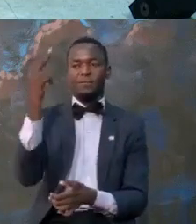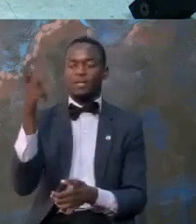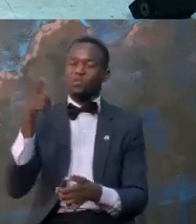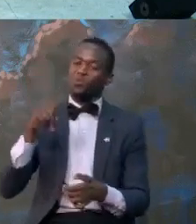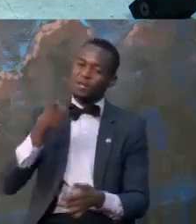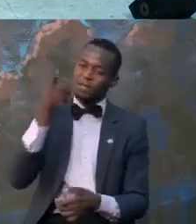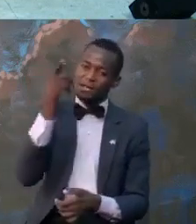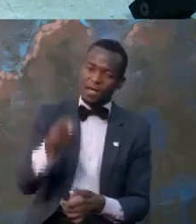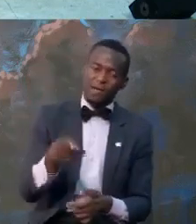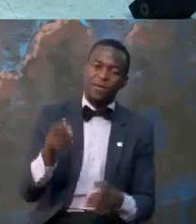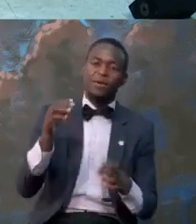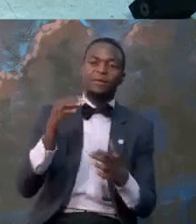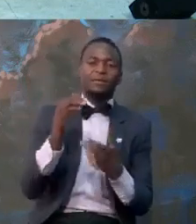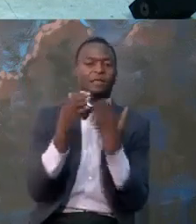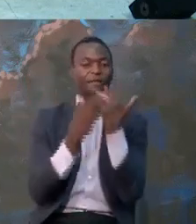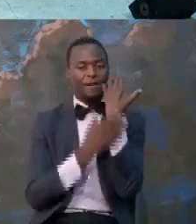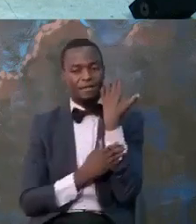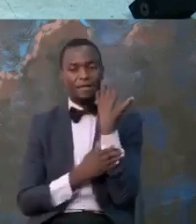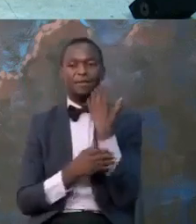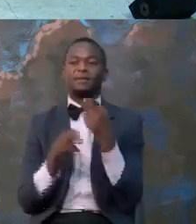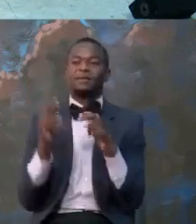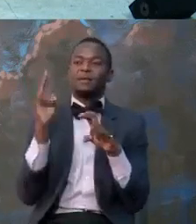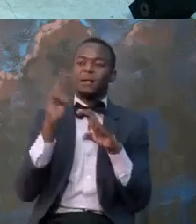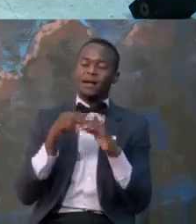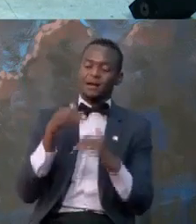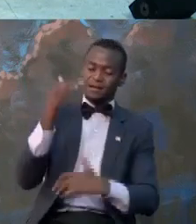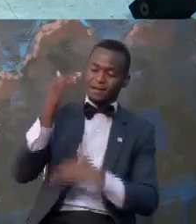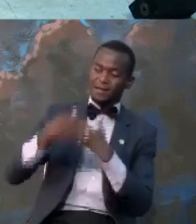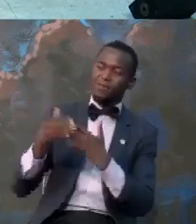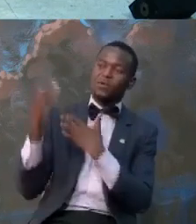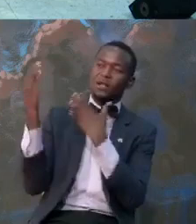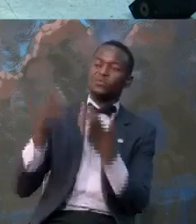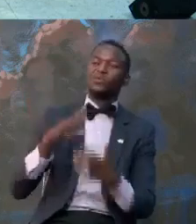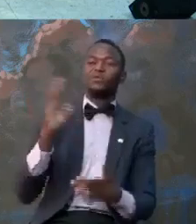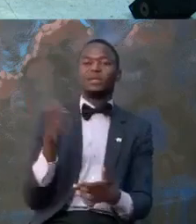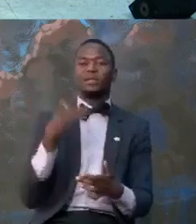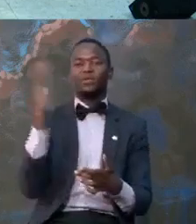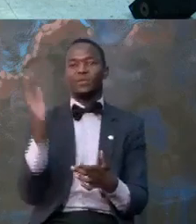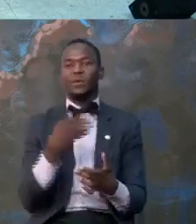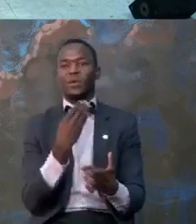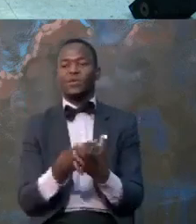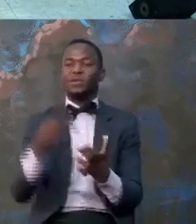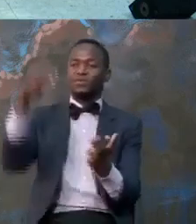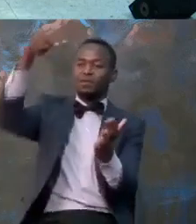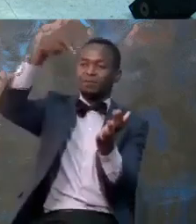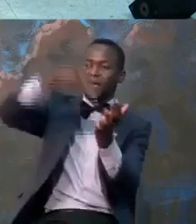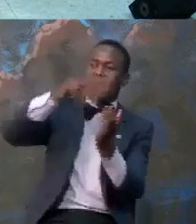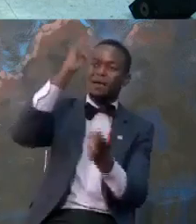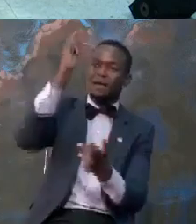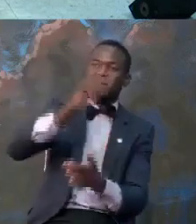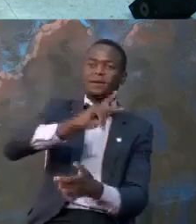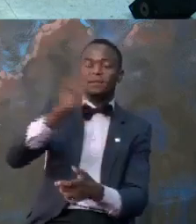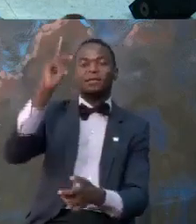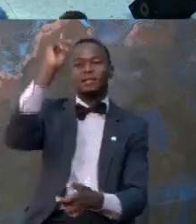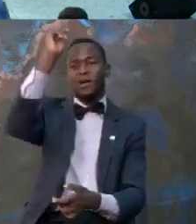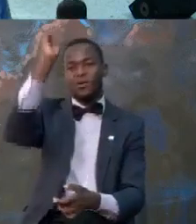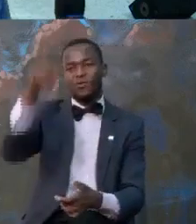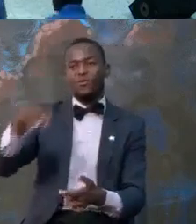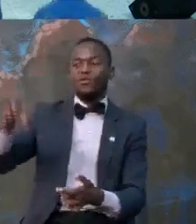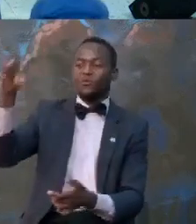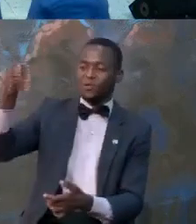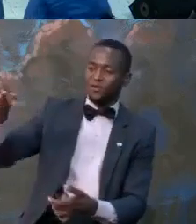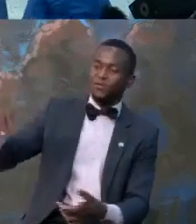hapo? Tafadhali endelea kusogea karibu. Karibu ni mtende, tuimbe sote. Tusimame hapa Kinyerezi na kule kwenye